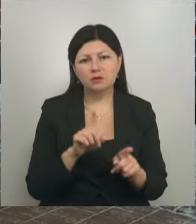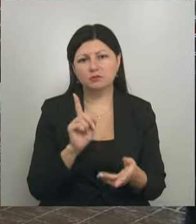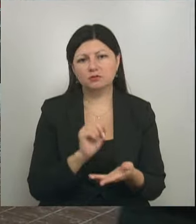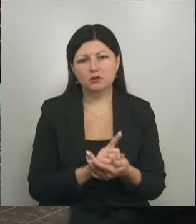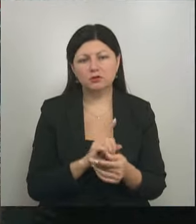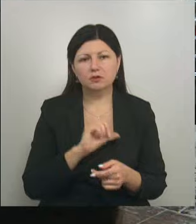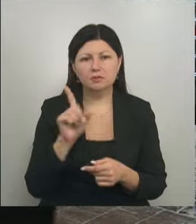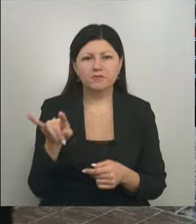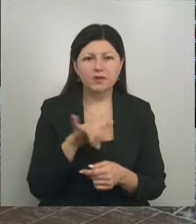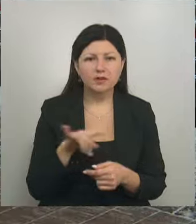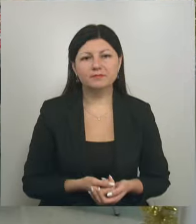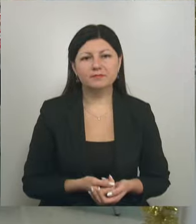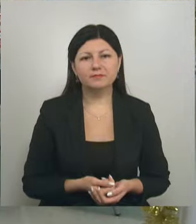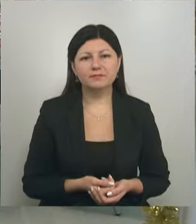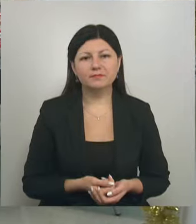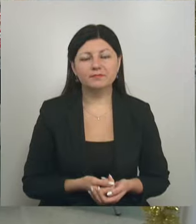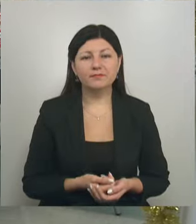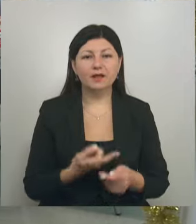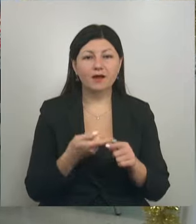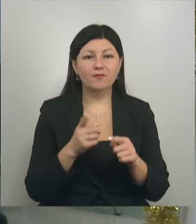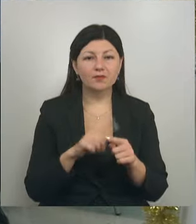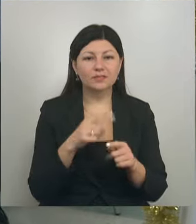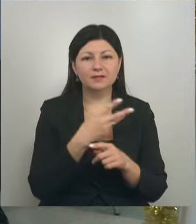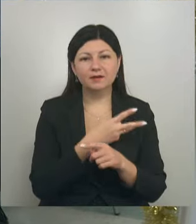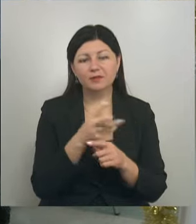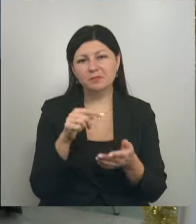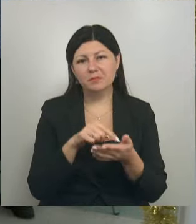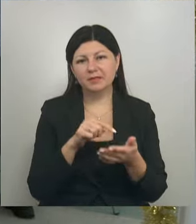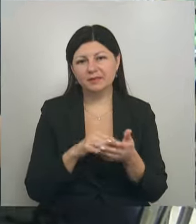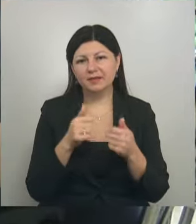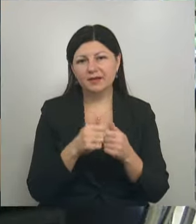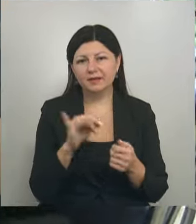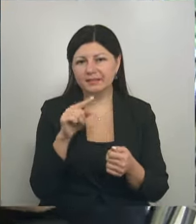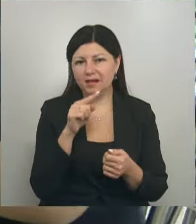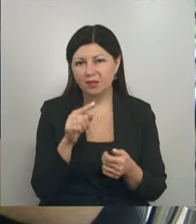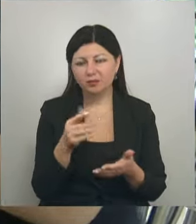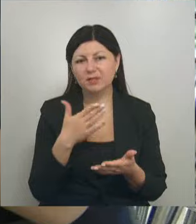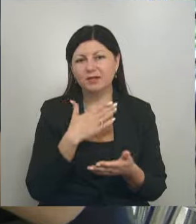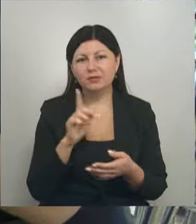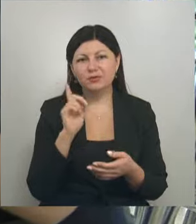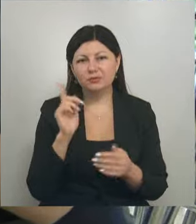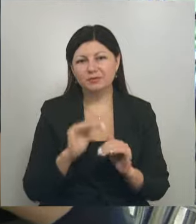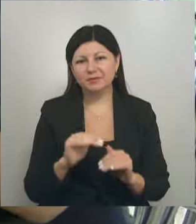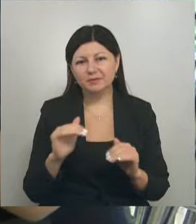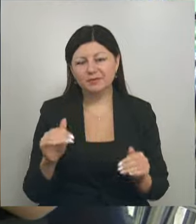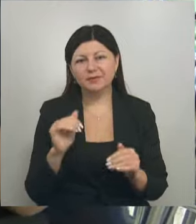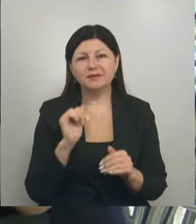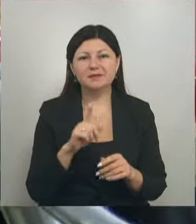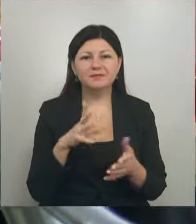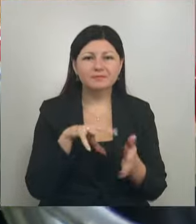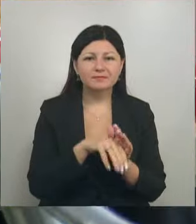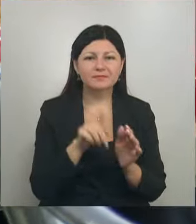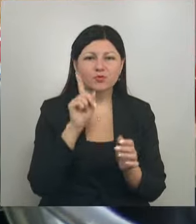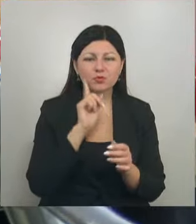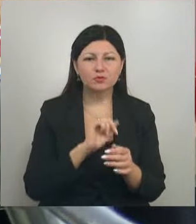отправиться в Липецк, Тамбов и Пензу. А вот этими кадрами с нами поделились коллеги из Калуги. Наши юные земляки разместились в удобных номерах